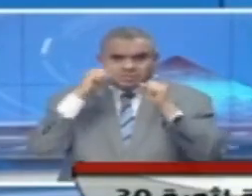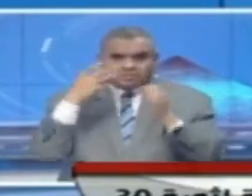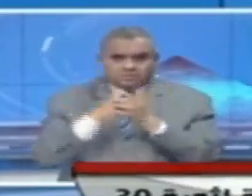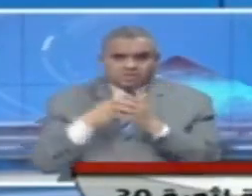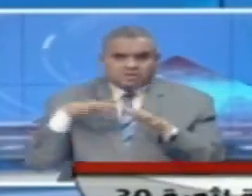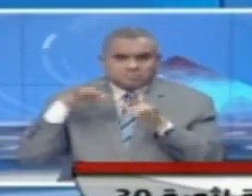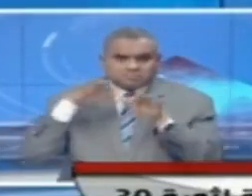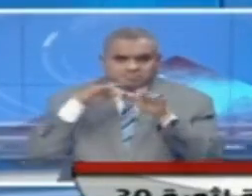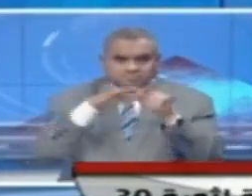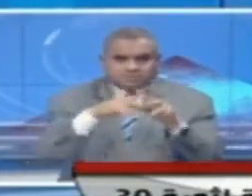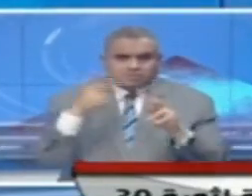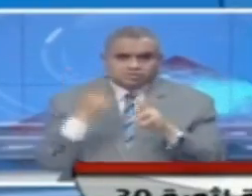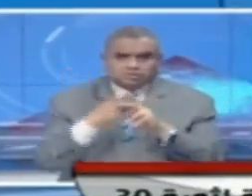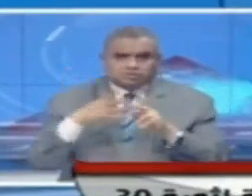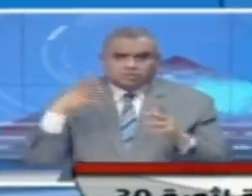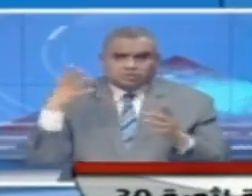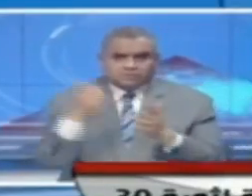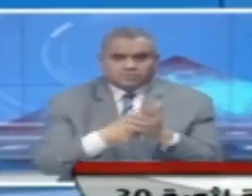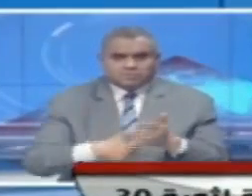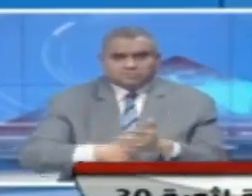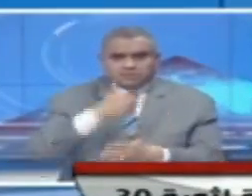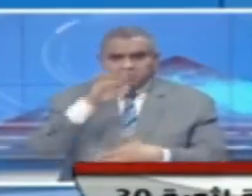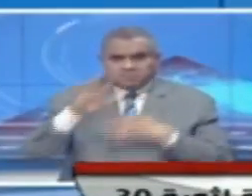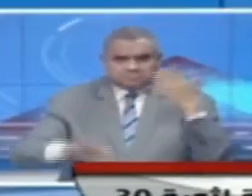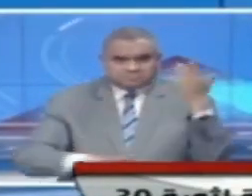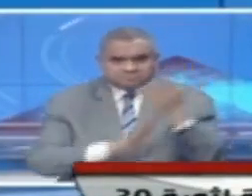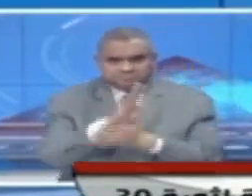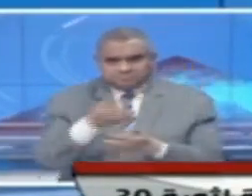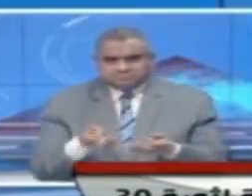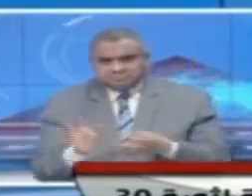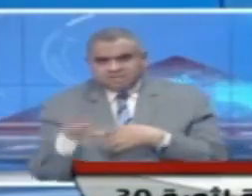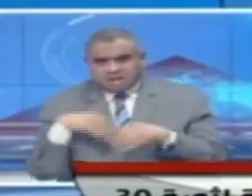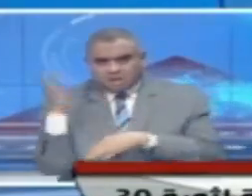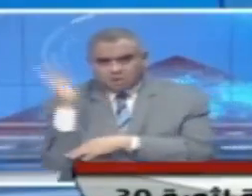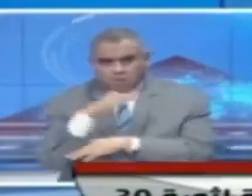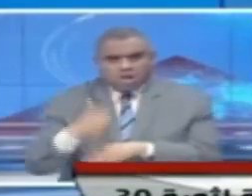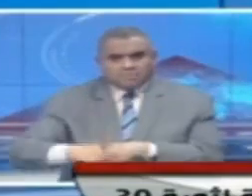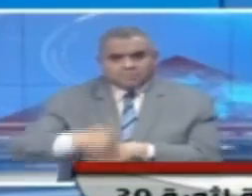خرج فيها المصريون للتصدي لمحاولات اختطاف الوطن.